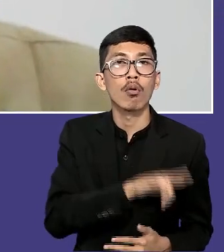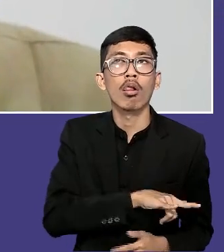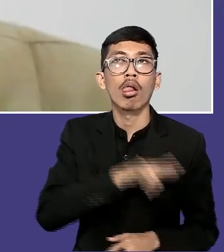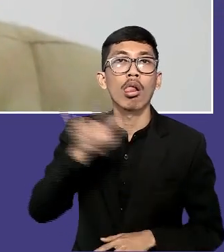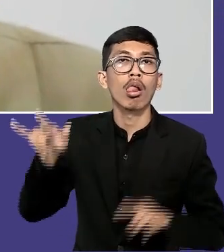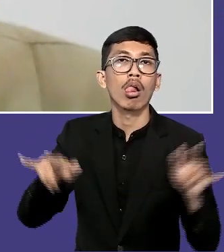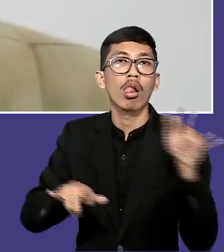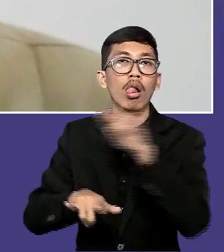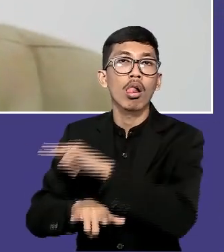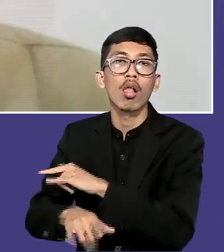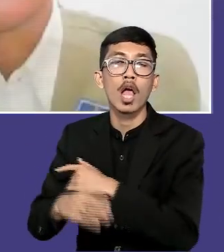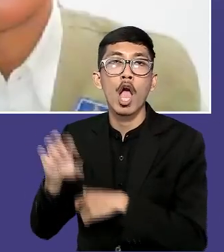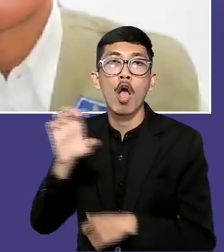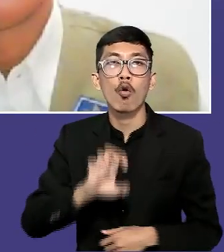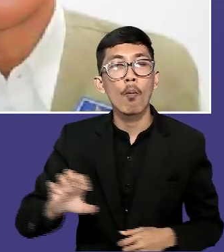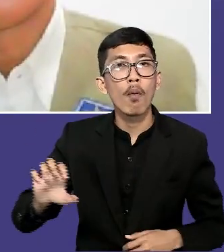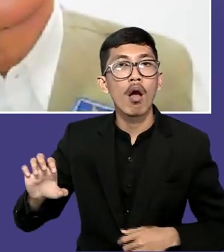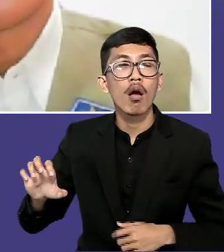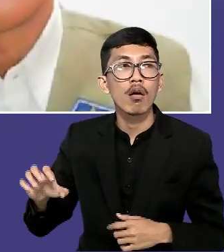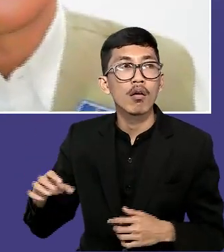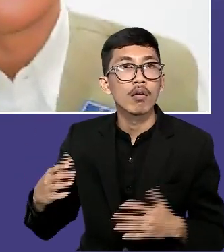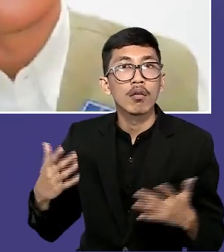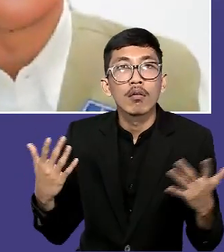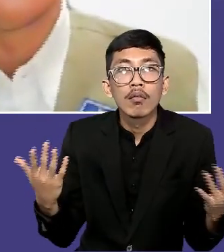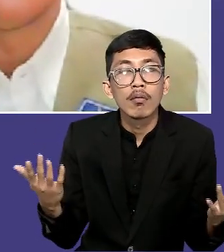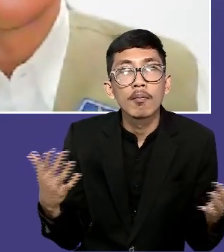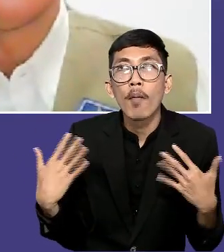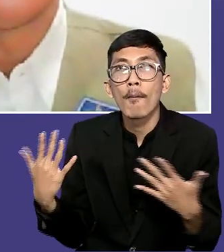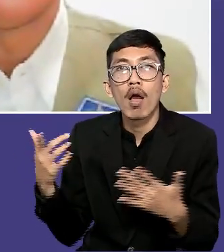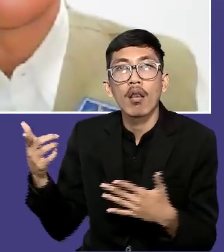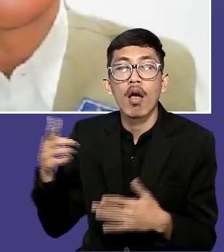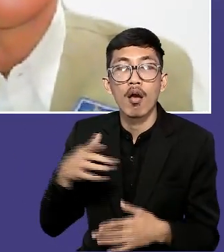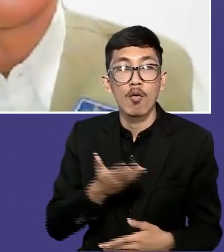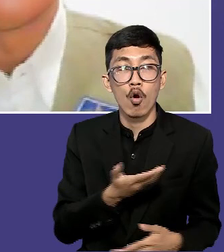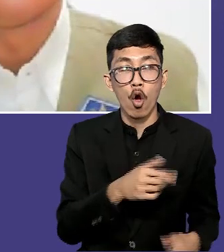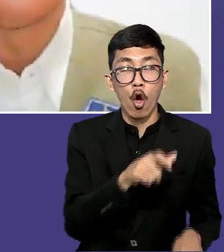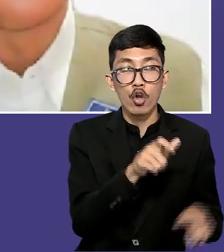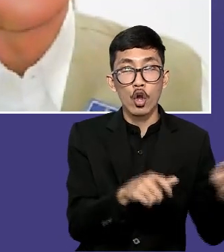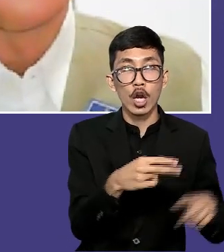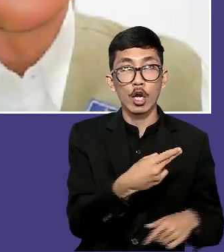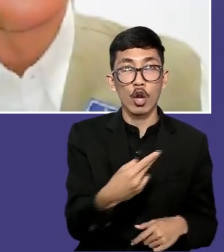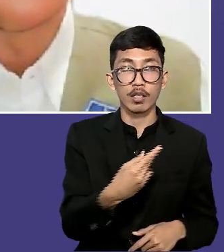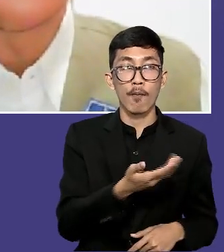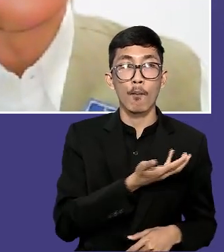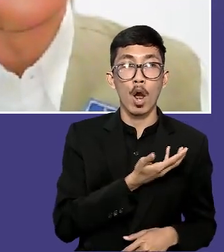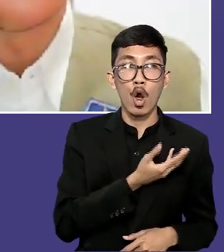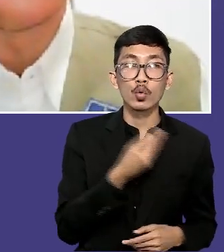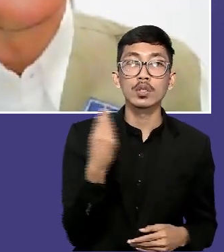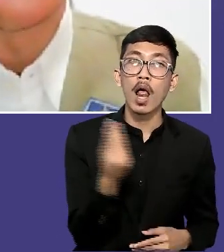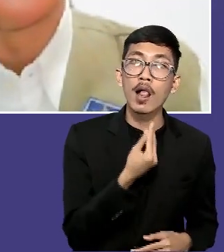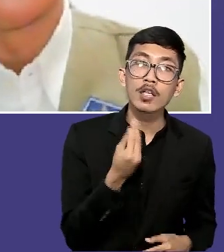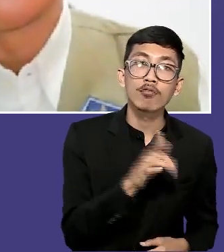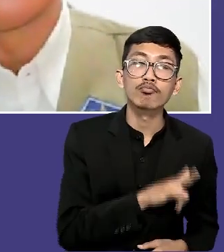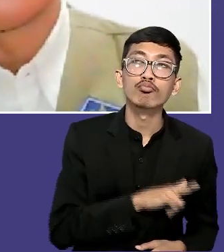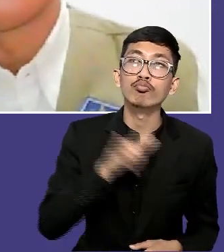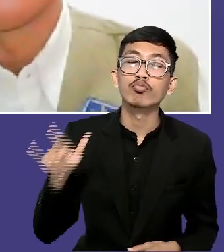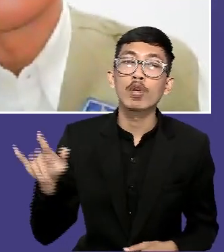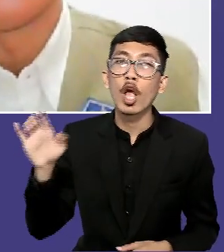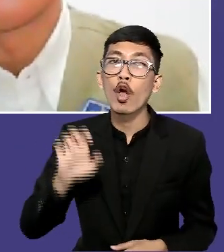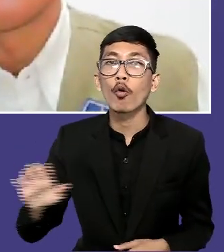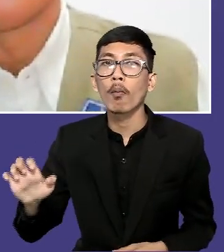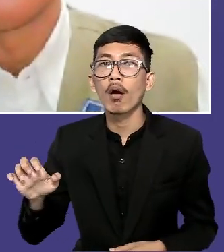Seperti apa kemungkinan perjalanan kesana dan aturan perjalanan seperti apa yang berlaku khususnya untuk warga Indonesia dan